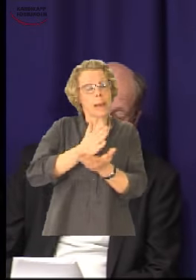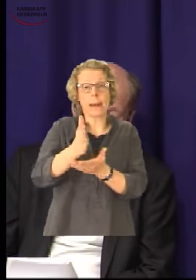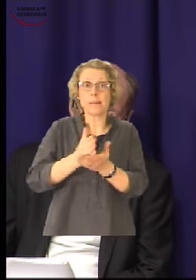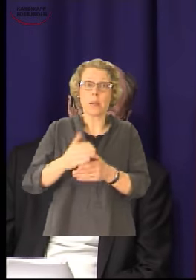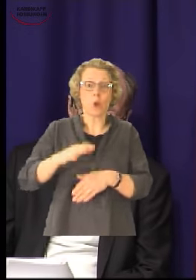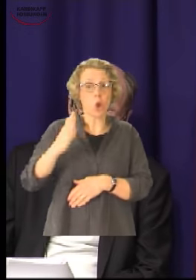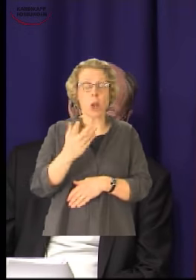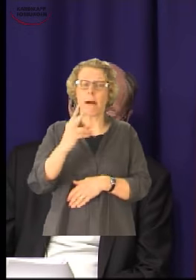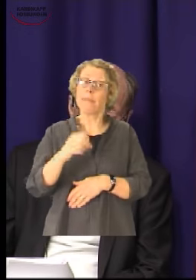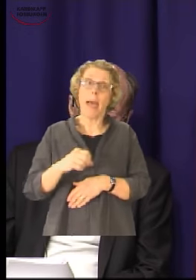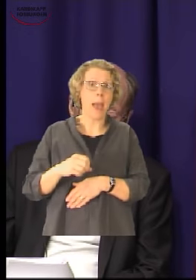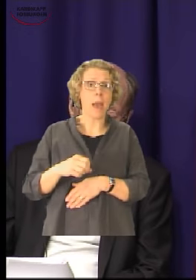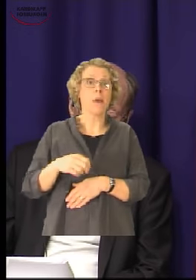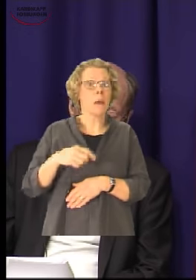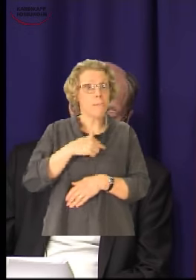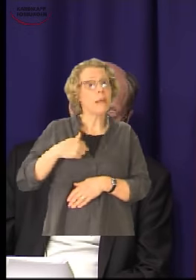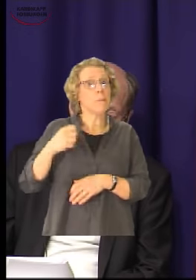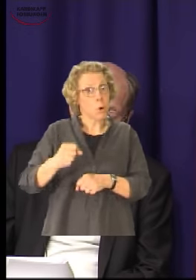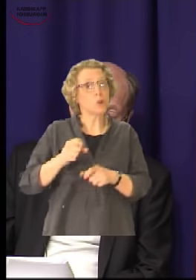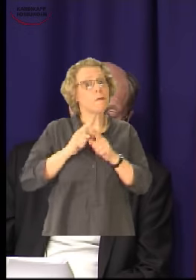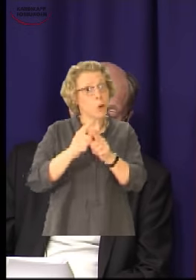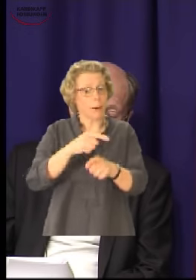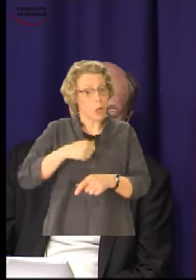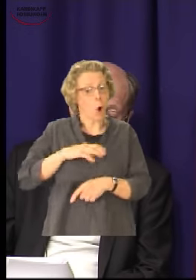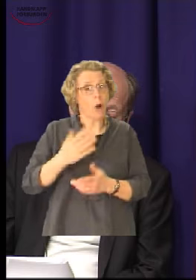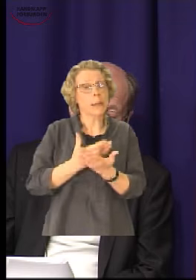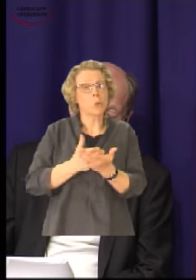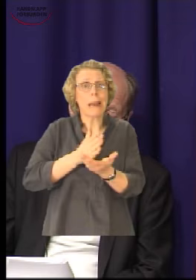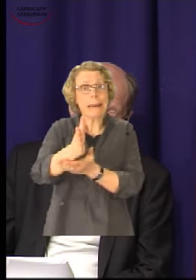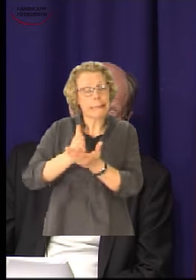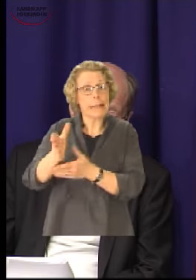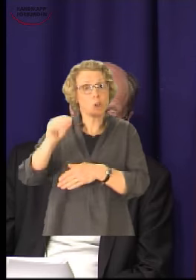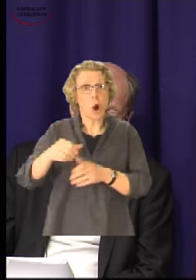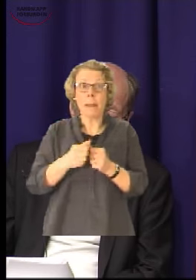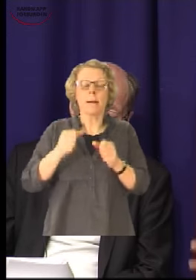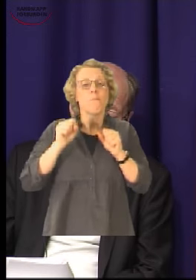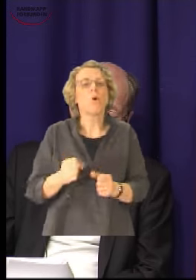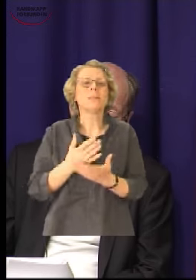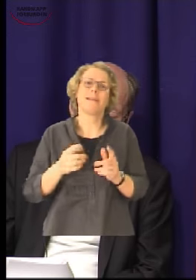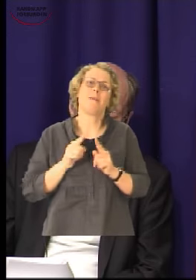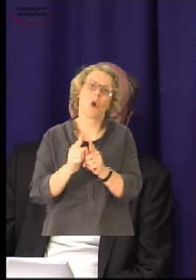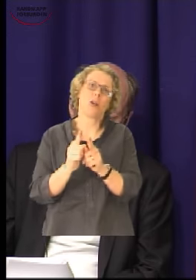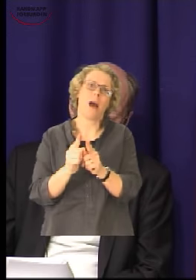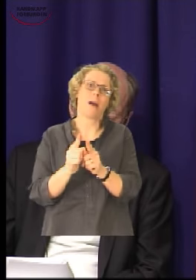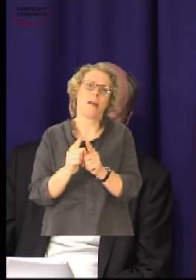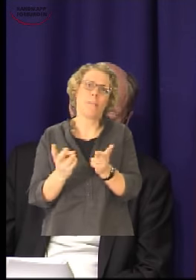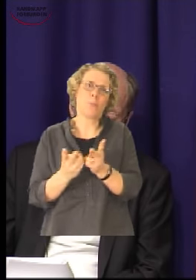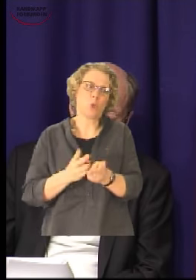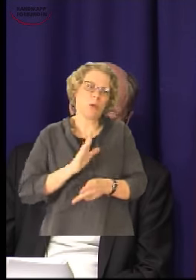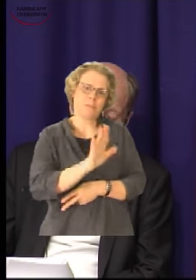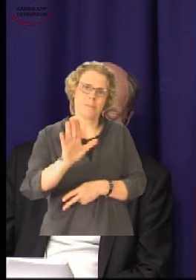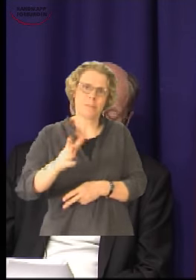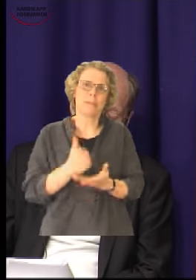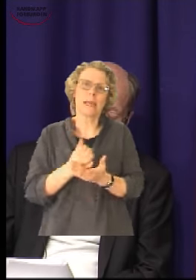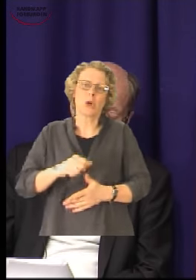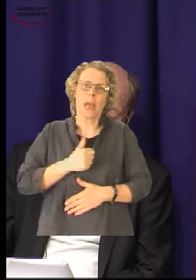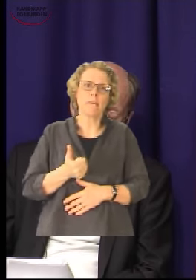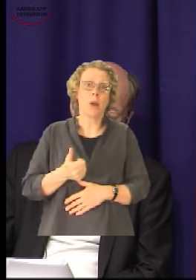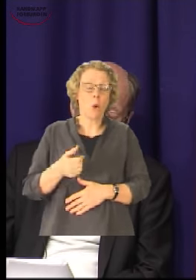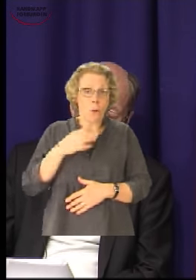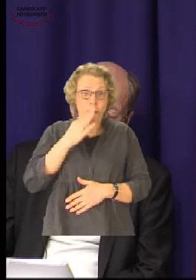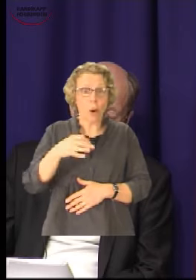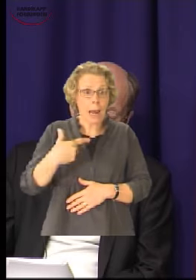väl följa dem. Vi har ju nationella riktlinjer idag, men man måste inte följa dem. Och då kan man ju fråga sig att om man alls ska ha det, om det inte är meningen att alla